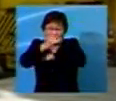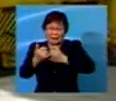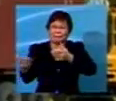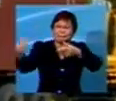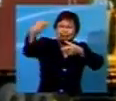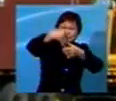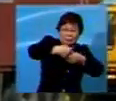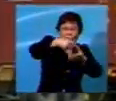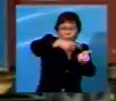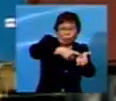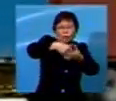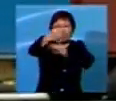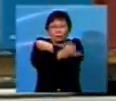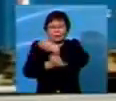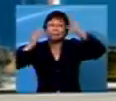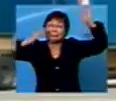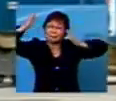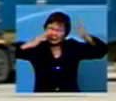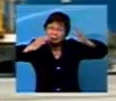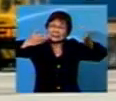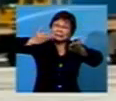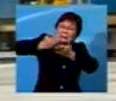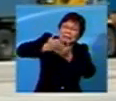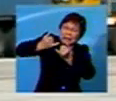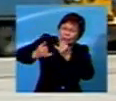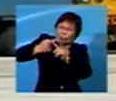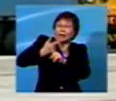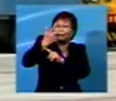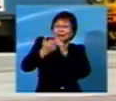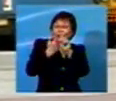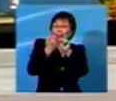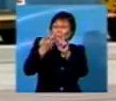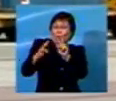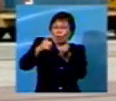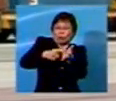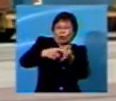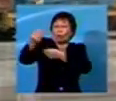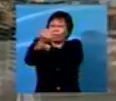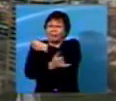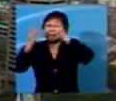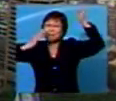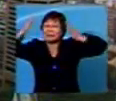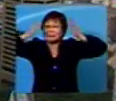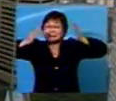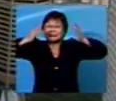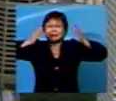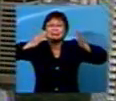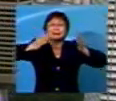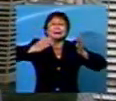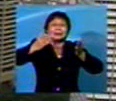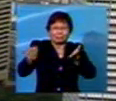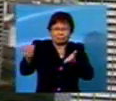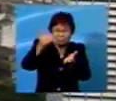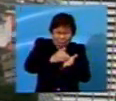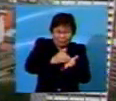sebahagian daripada hutang luar negara Malaysia sehingga hujung Mac 2014 hutang luar negara Malaysia yang diberikan definisi